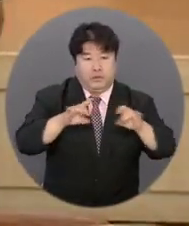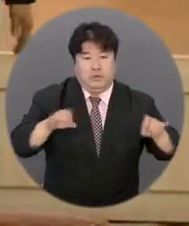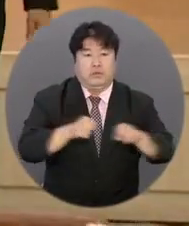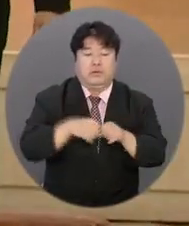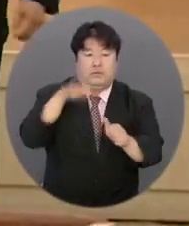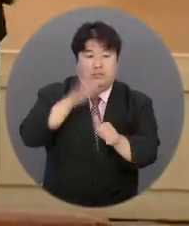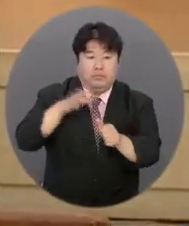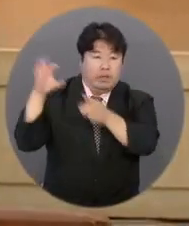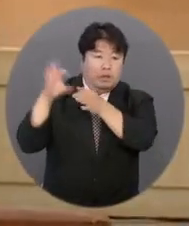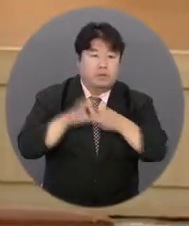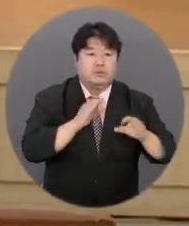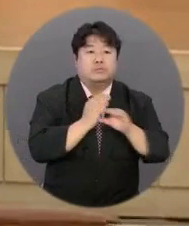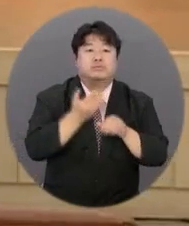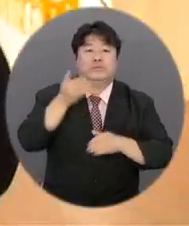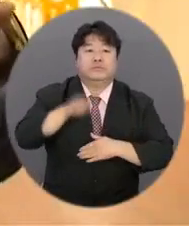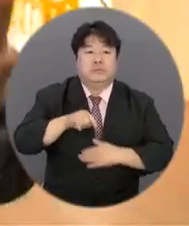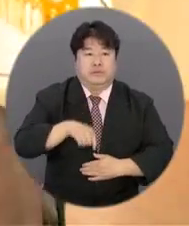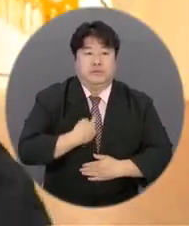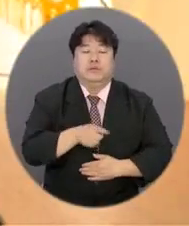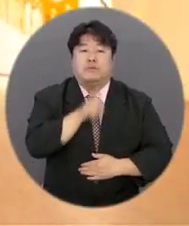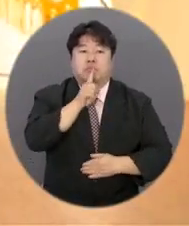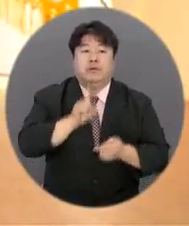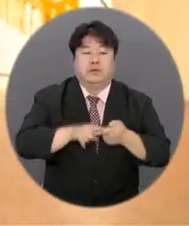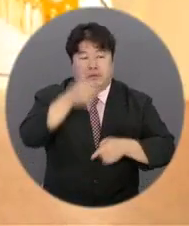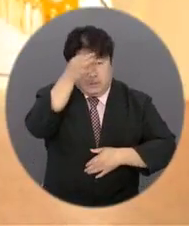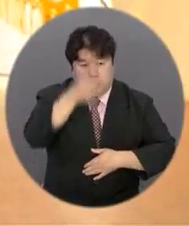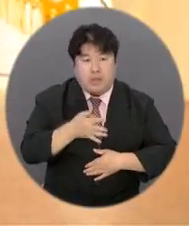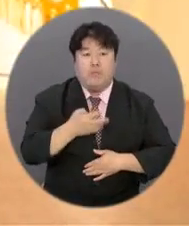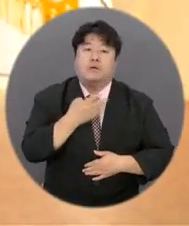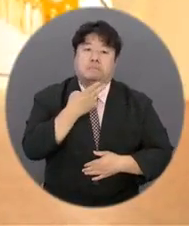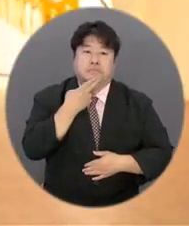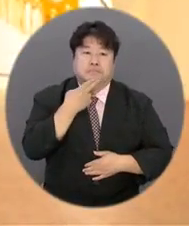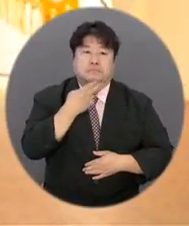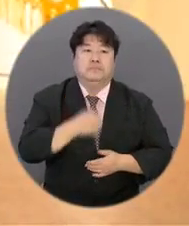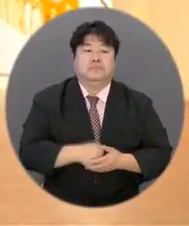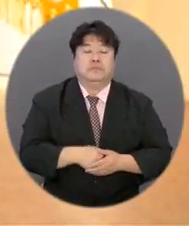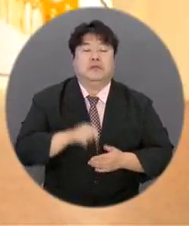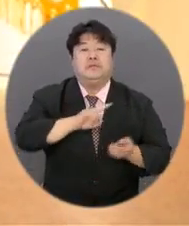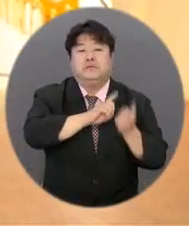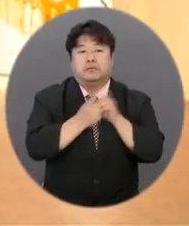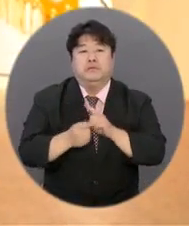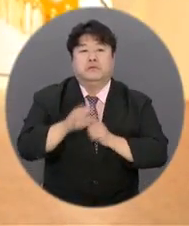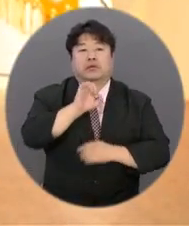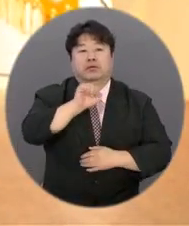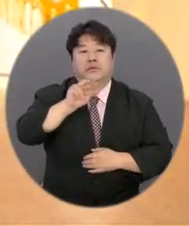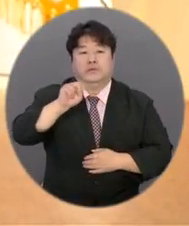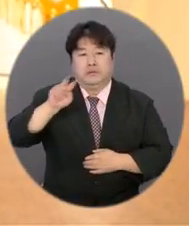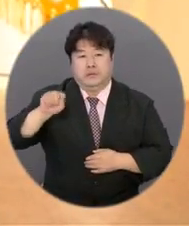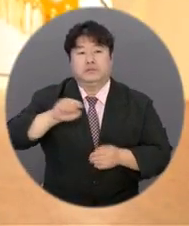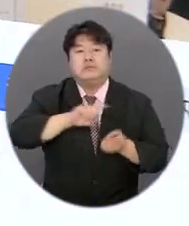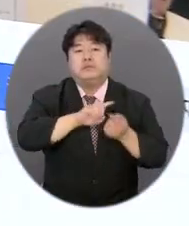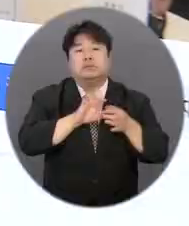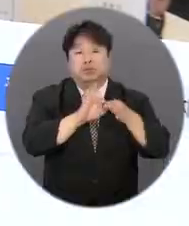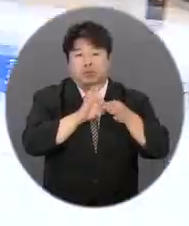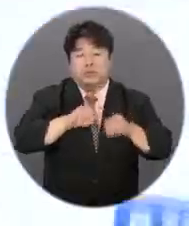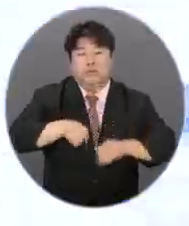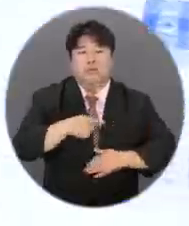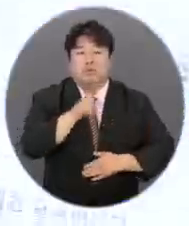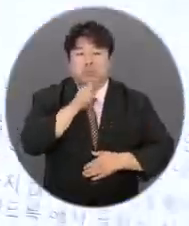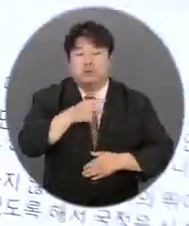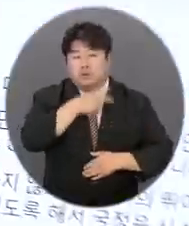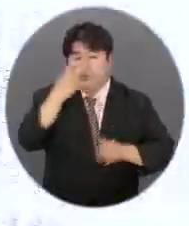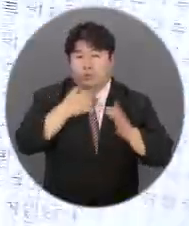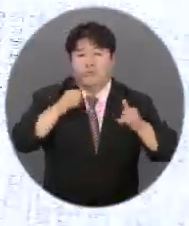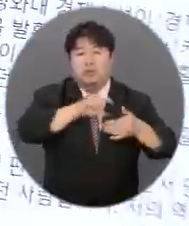비판이 이어지고 있지만 자신의 발언에 대해 사과는 하지 않았습니다. 대신 SNS를 통해 자신의 발언은